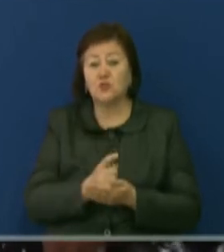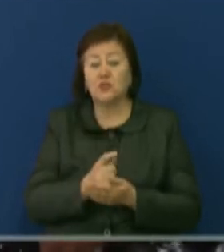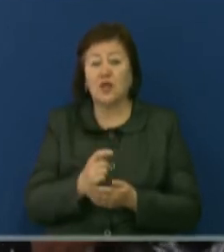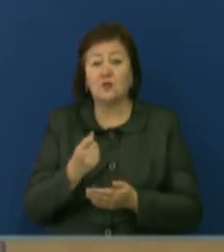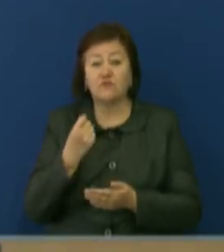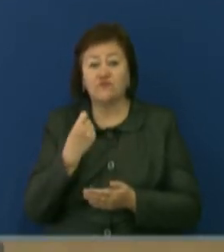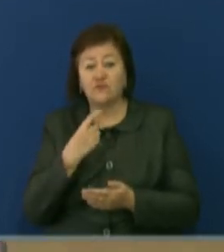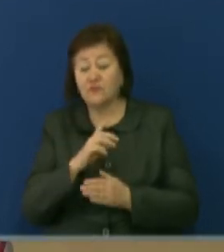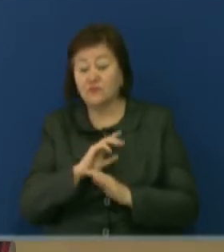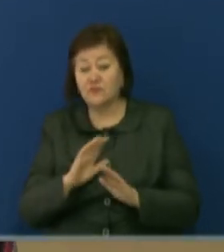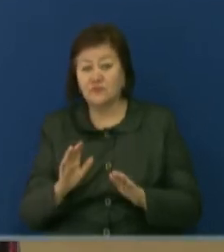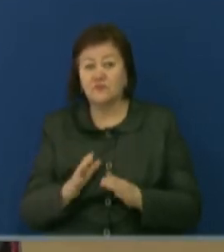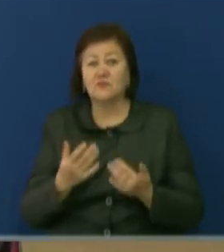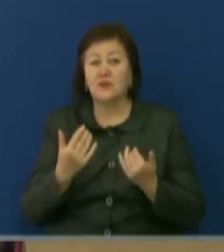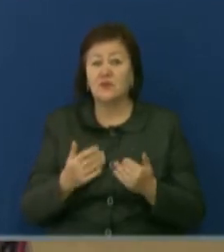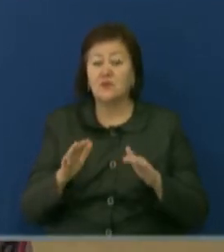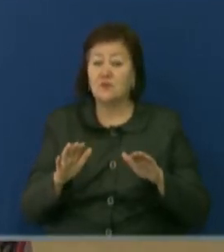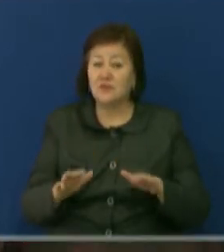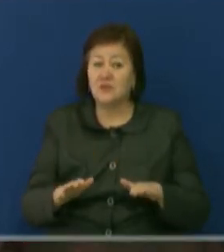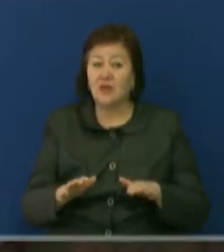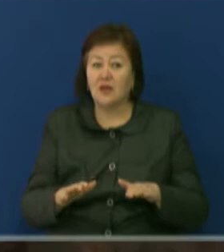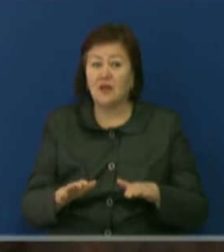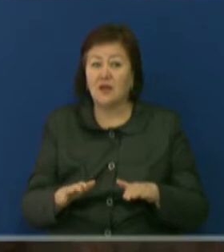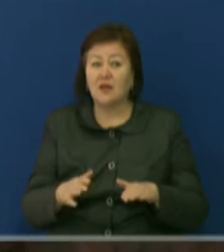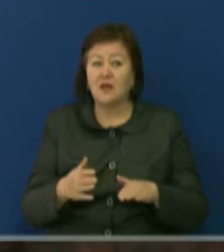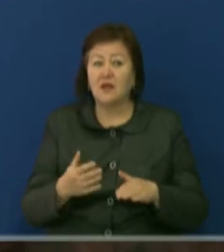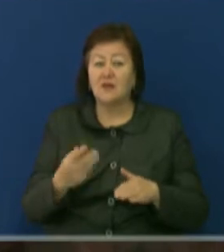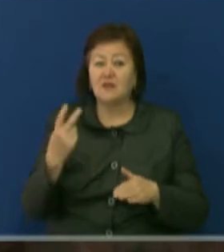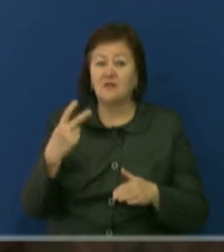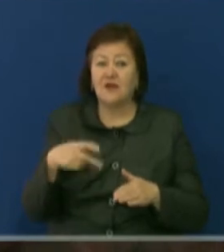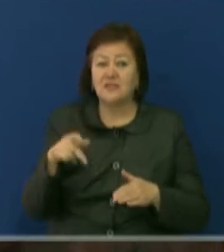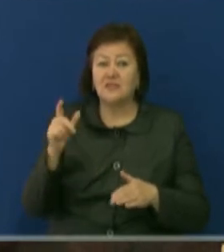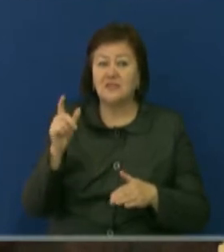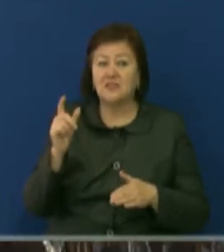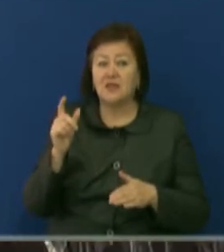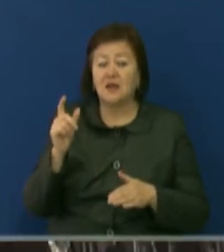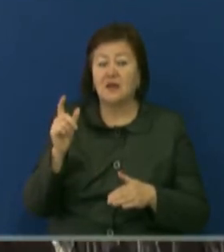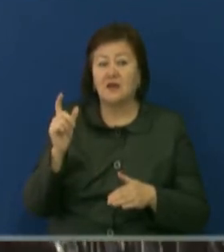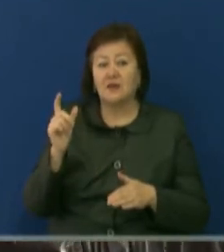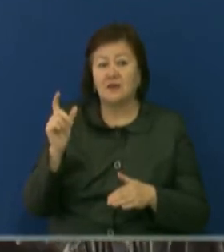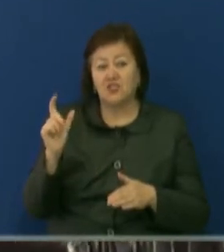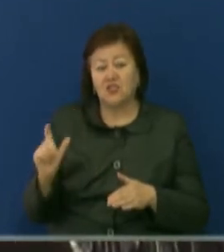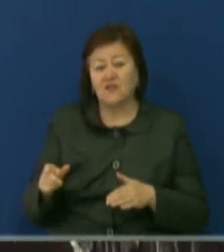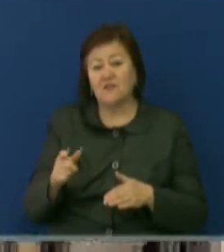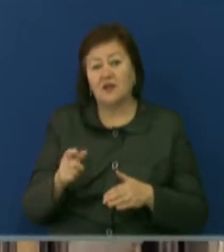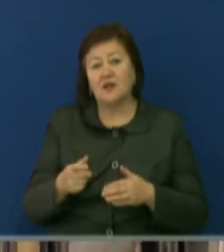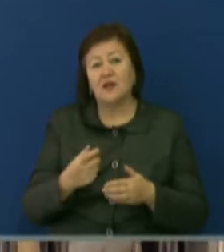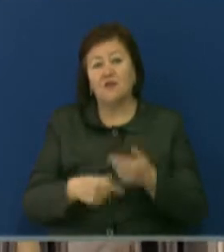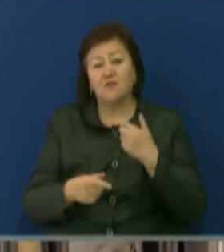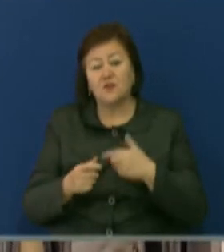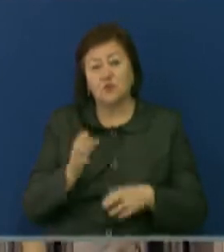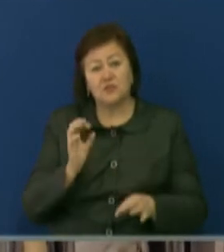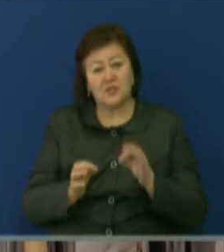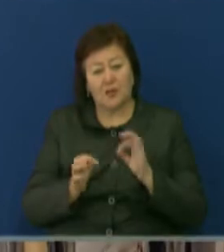азамат тіркелген. Сауықтыру орындарының көмегімен оның 20-сы бүгінде түзу жолға түсті дейді құқық қорғаушылар. В